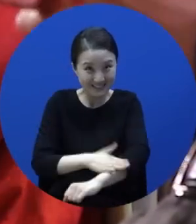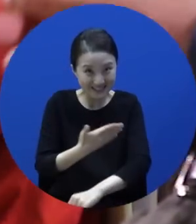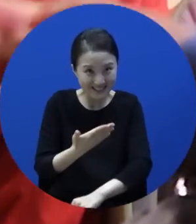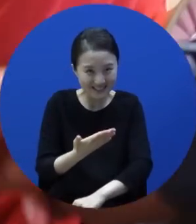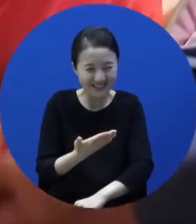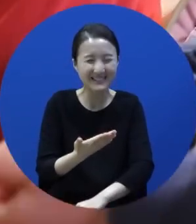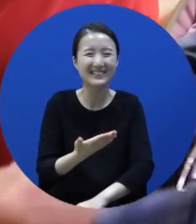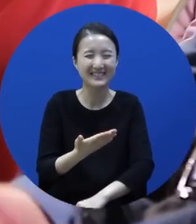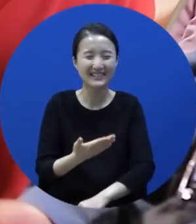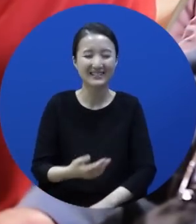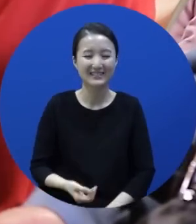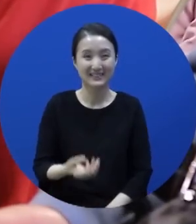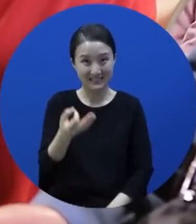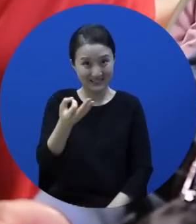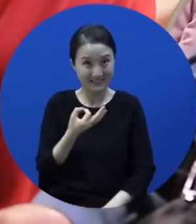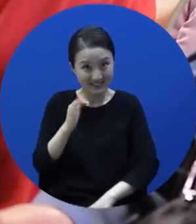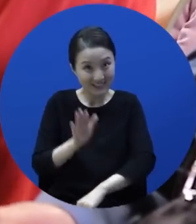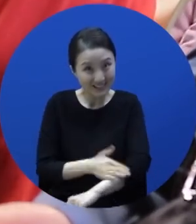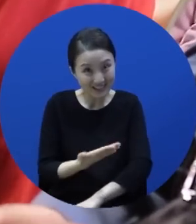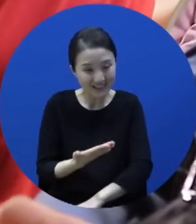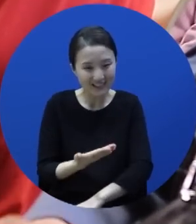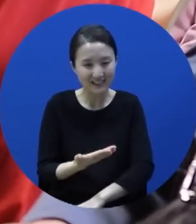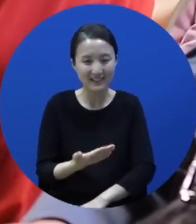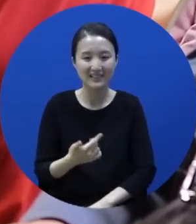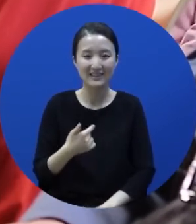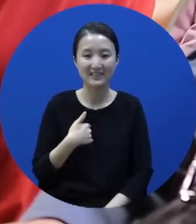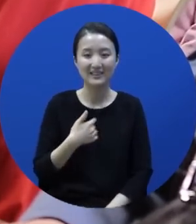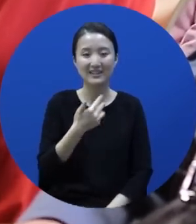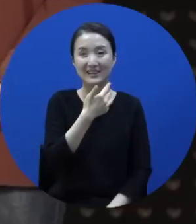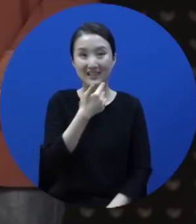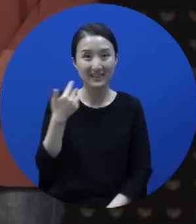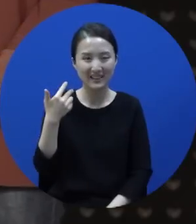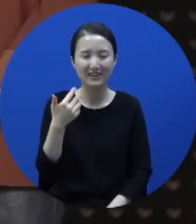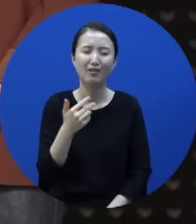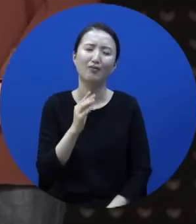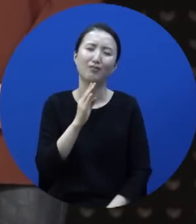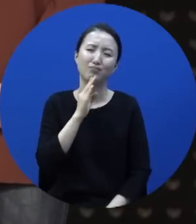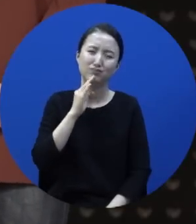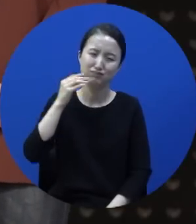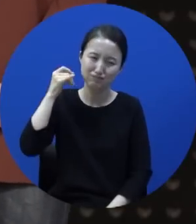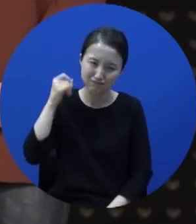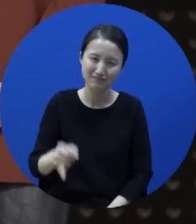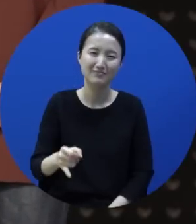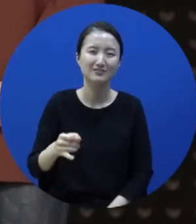하시니까 네. 영어를 실제로 정말 못했습니다.